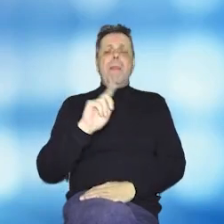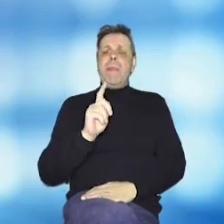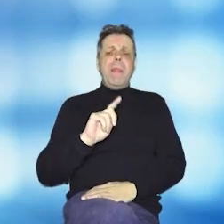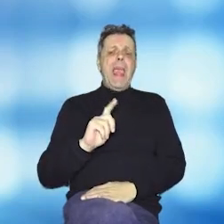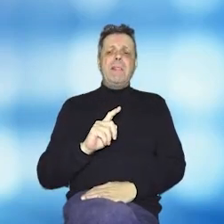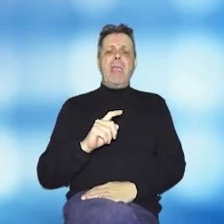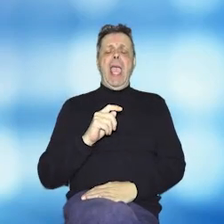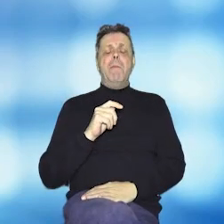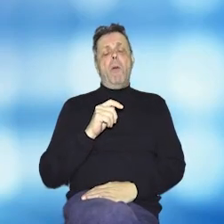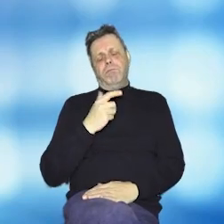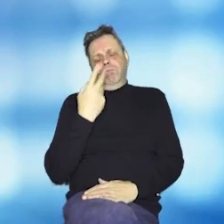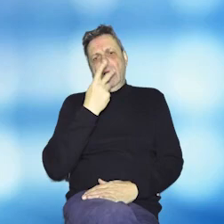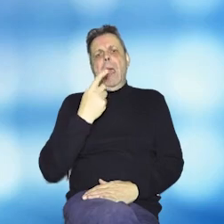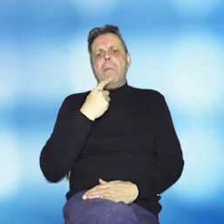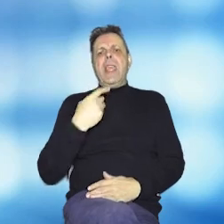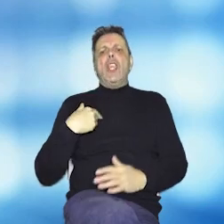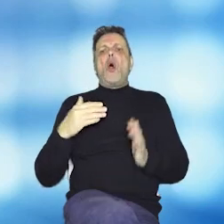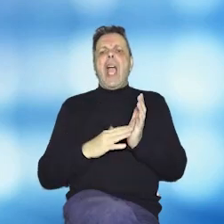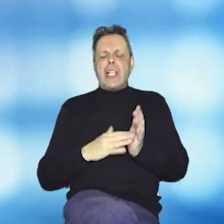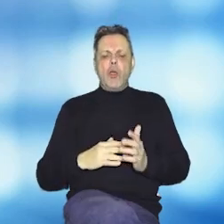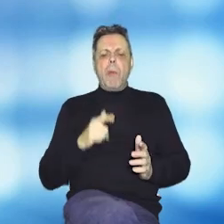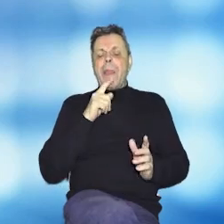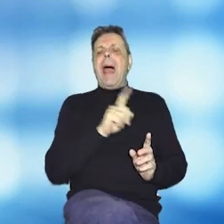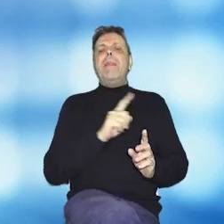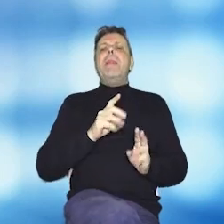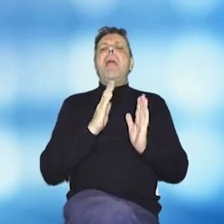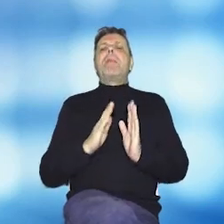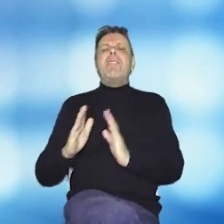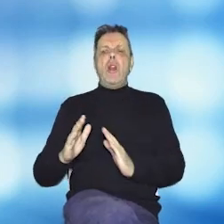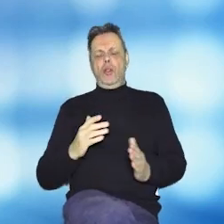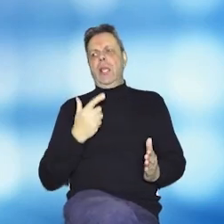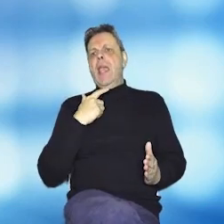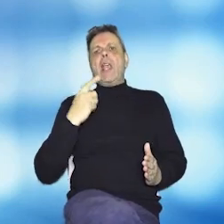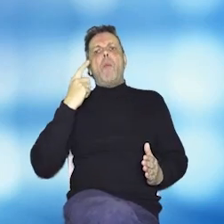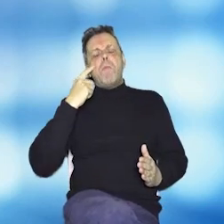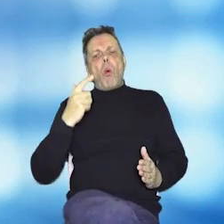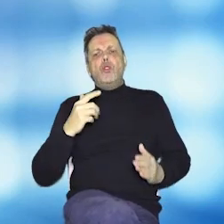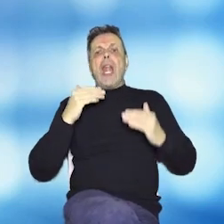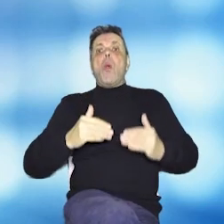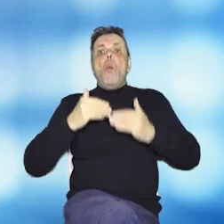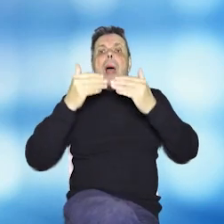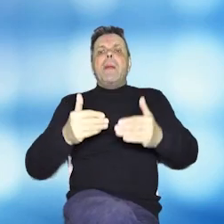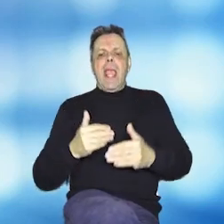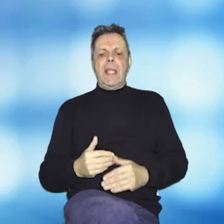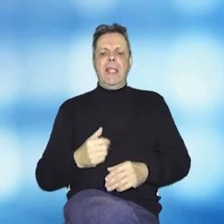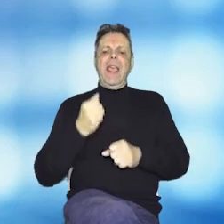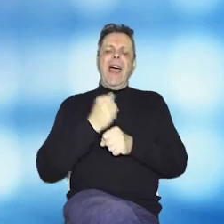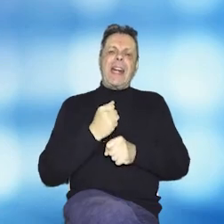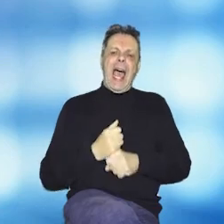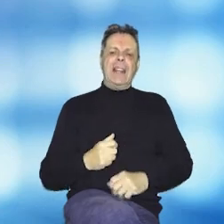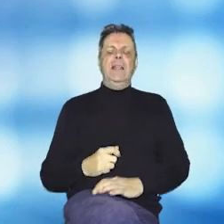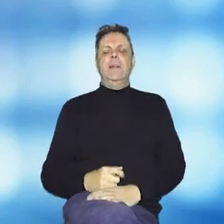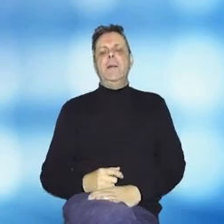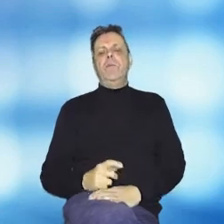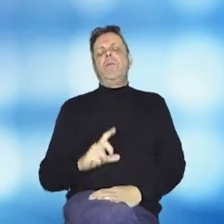ali tu smo da promičemo i da ukazujemo na određene nepravilnosti, da pokušamo unaprijediti rad